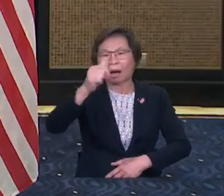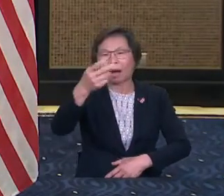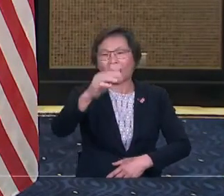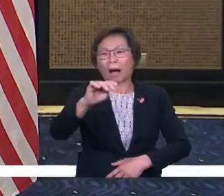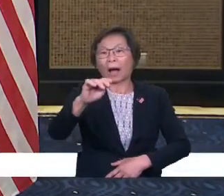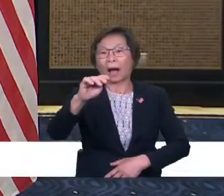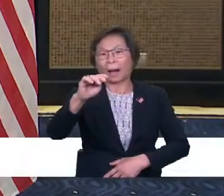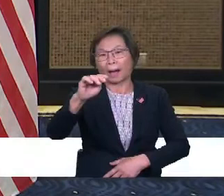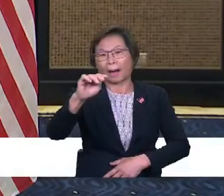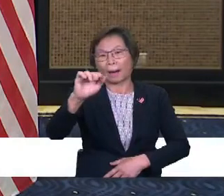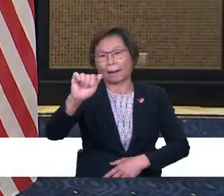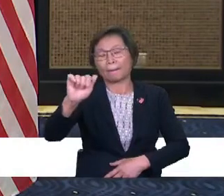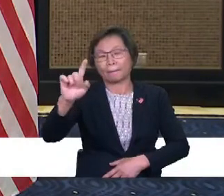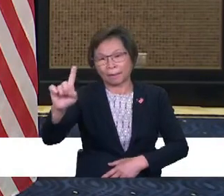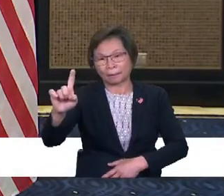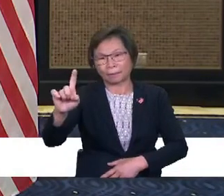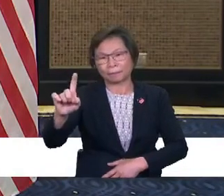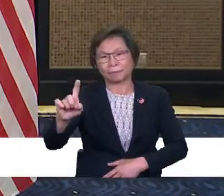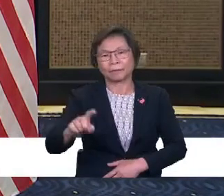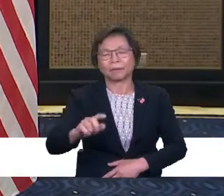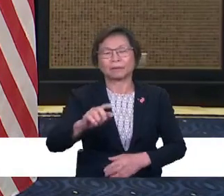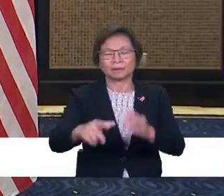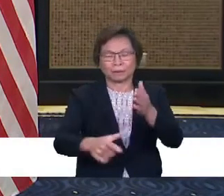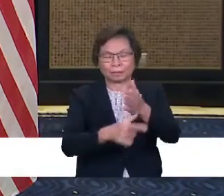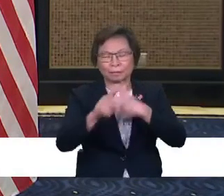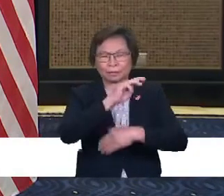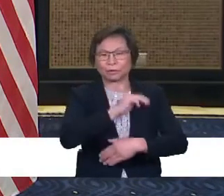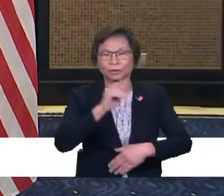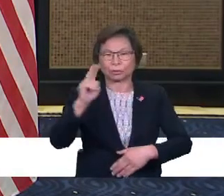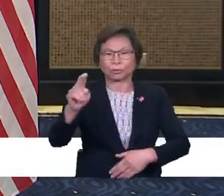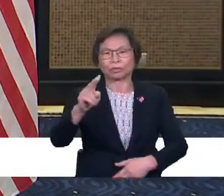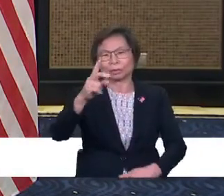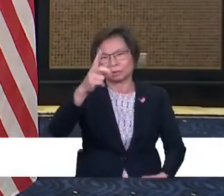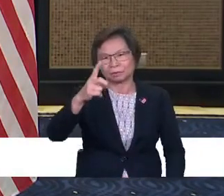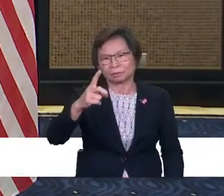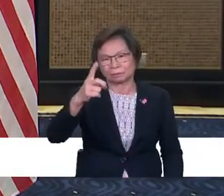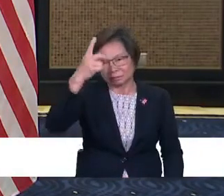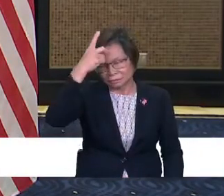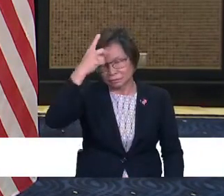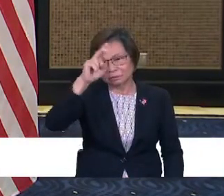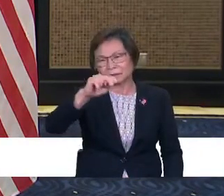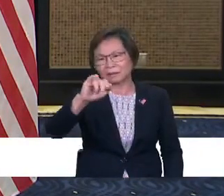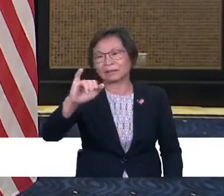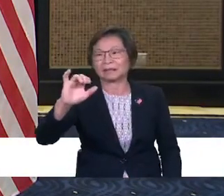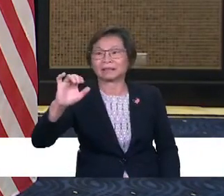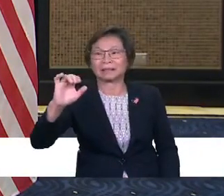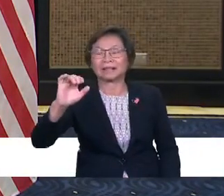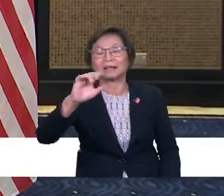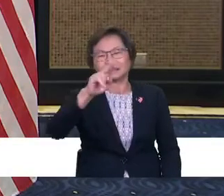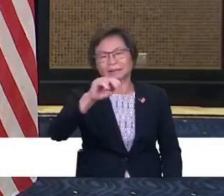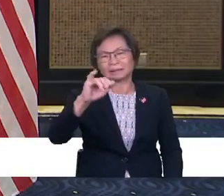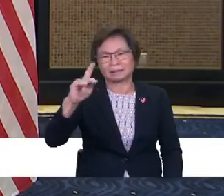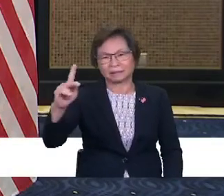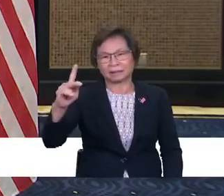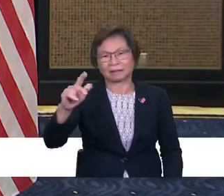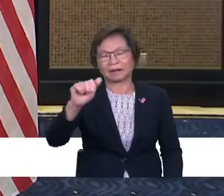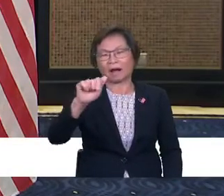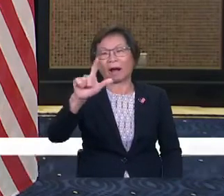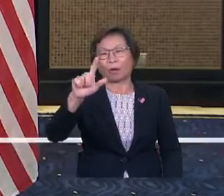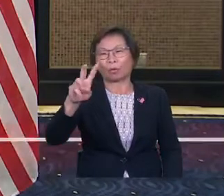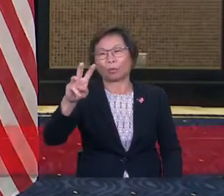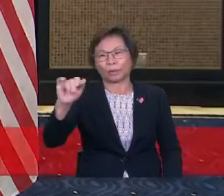timbalan menteri Duo yang hormat dokter nikmat Zawawi Benz alih-alih Hai